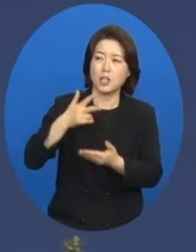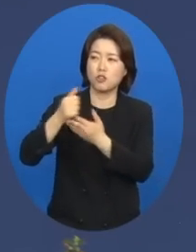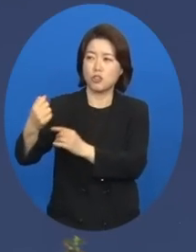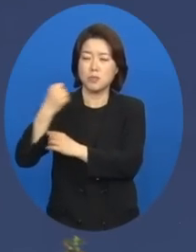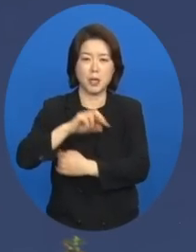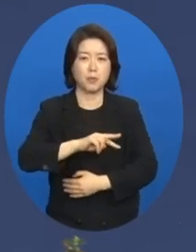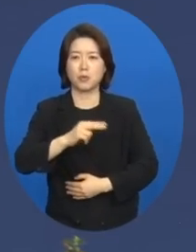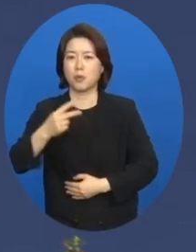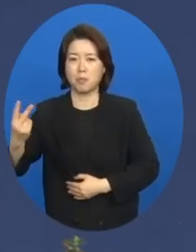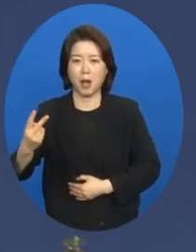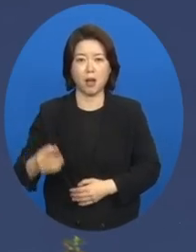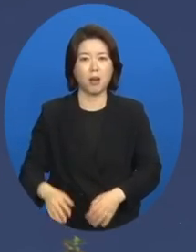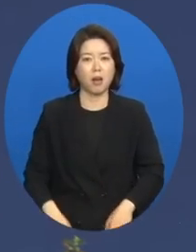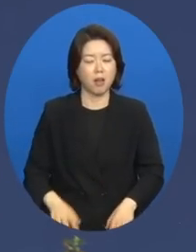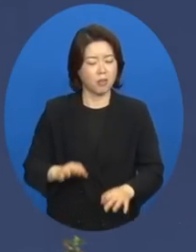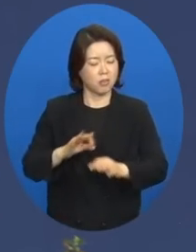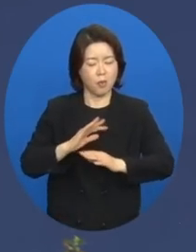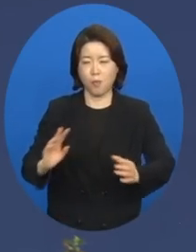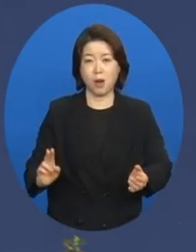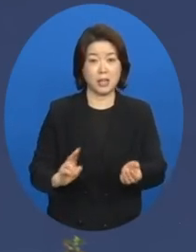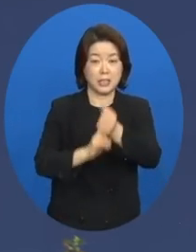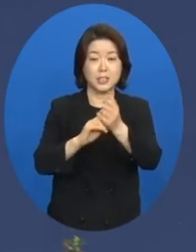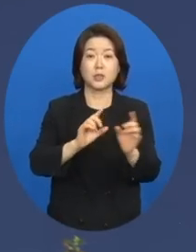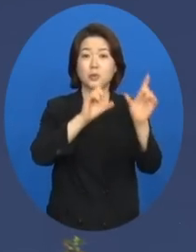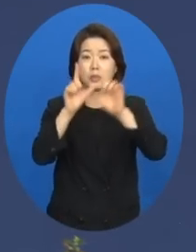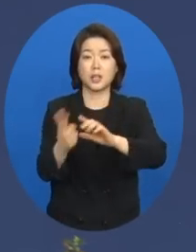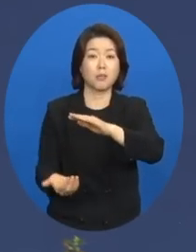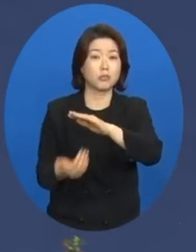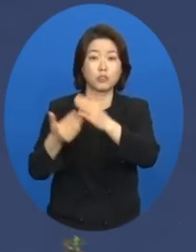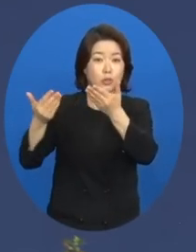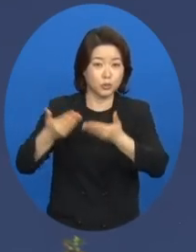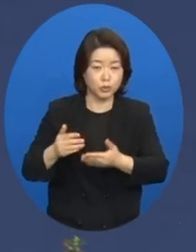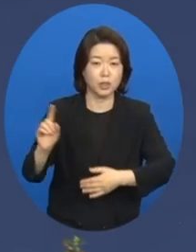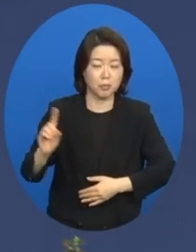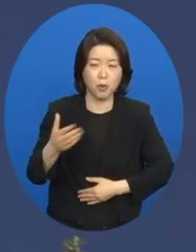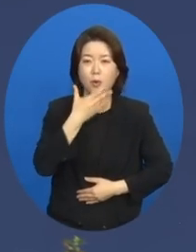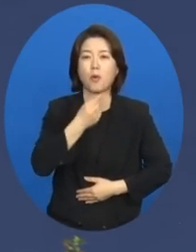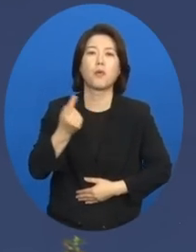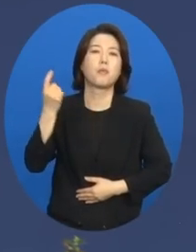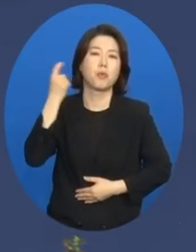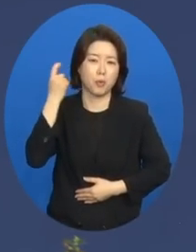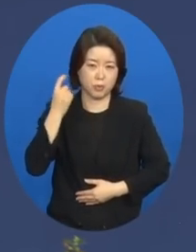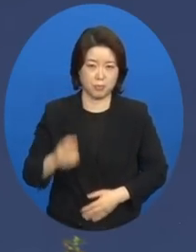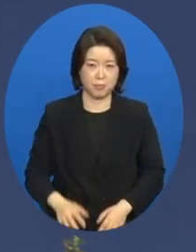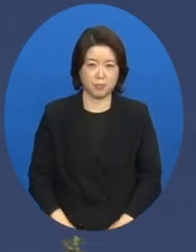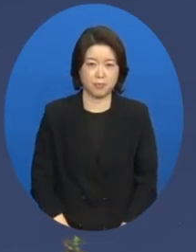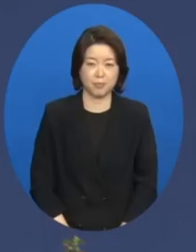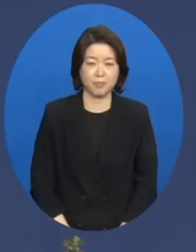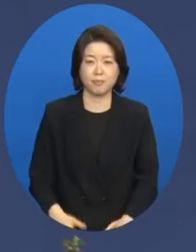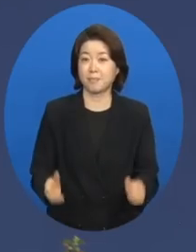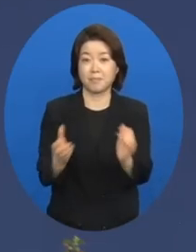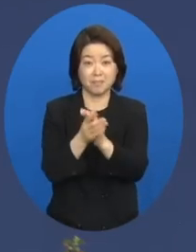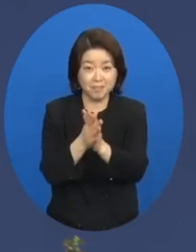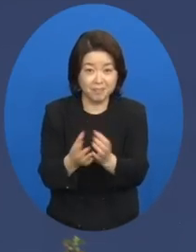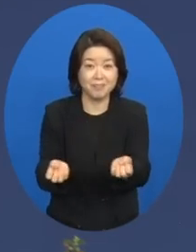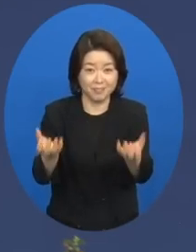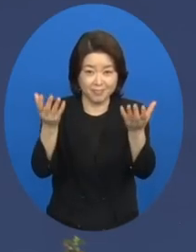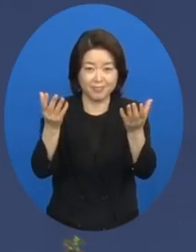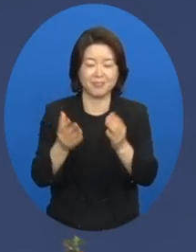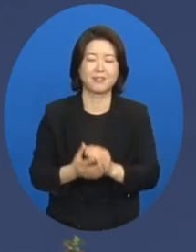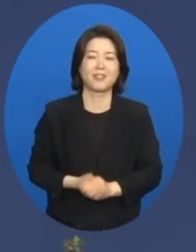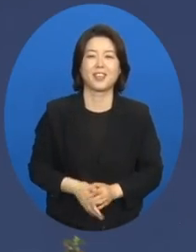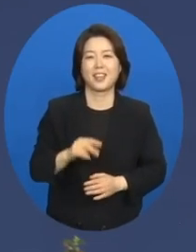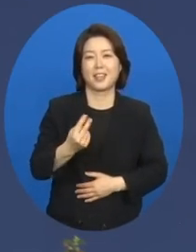이 놀라운 기적 중의 기적 같은 삶을 이뤄낸 게 바로 복음이라 이 말이에요. 할렐루야.